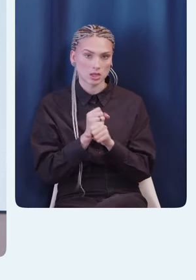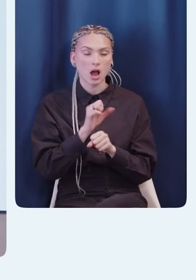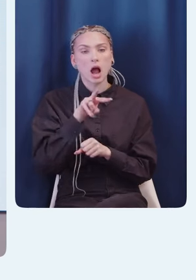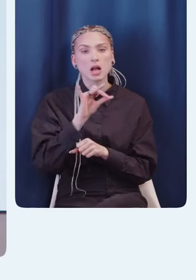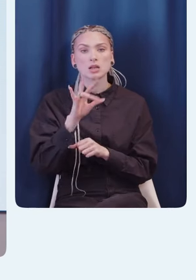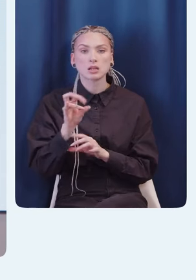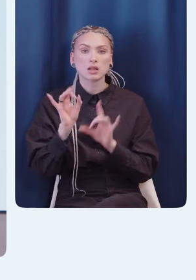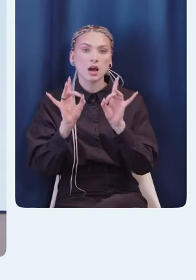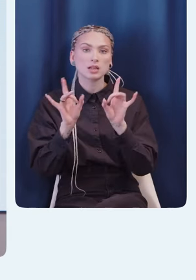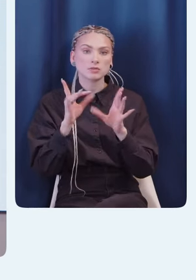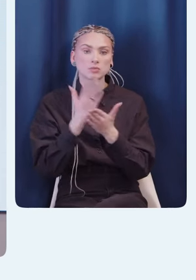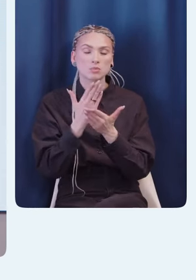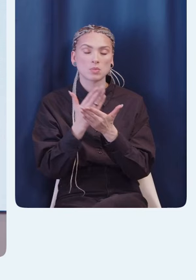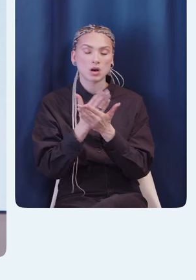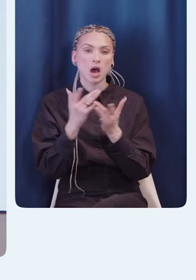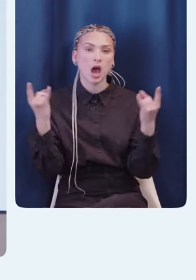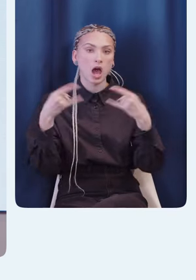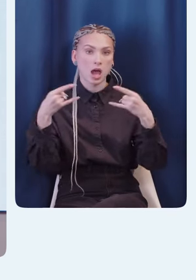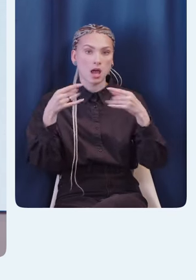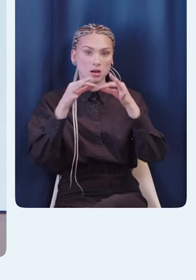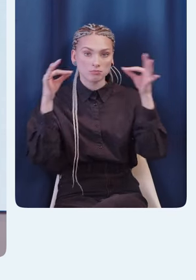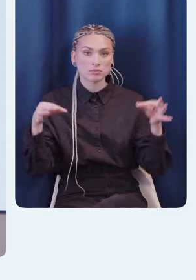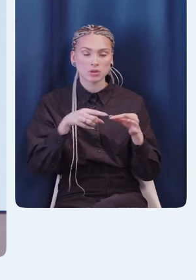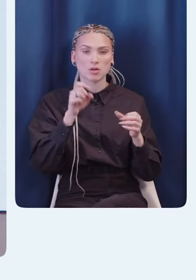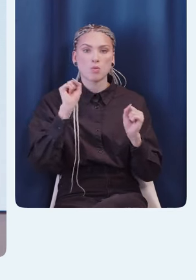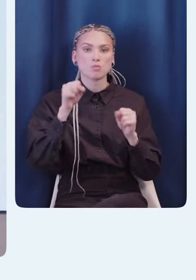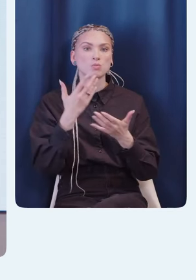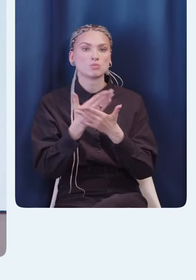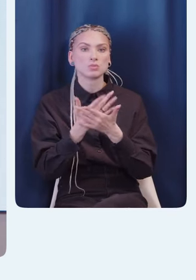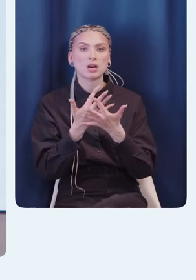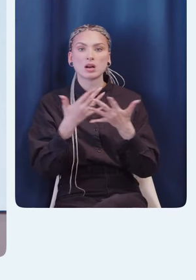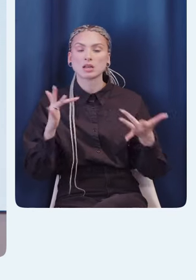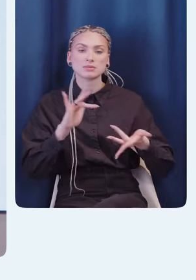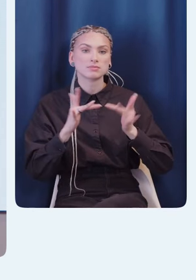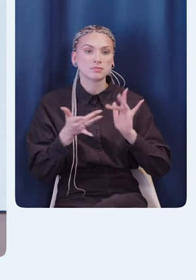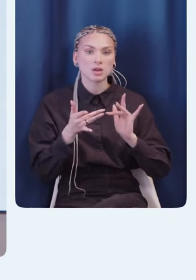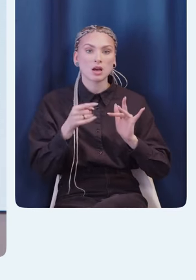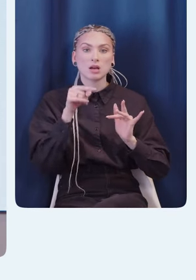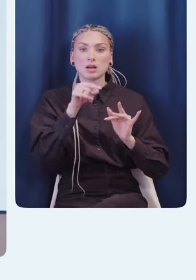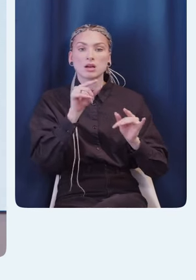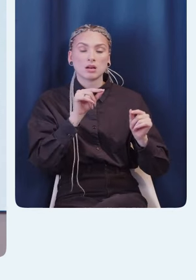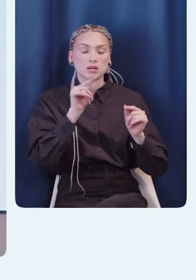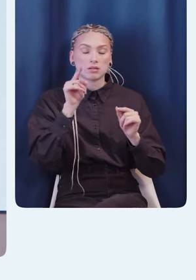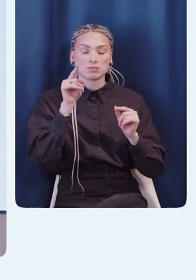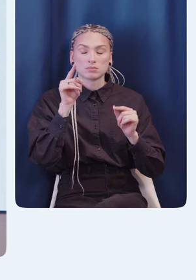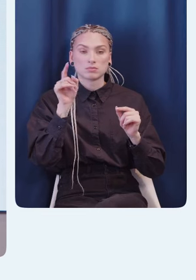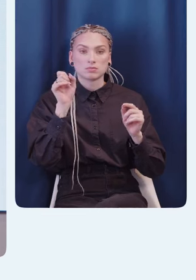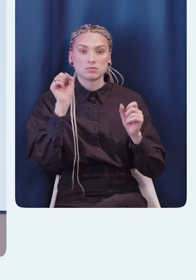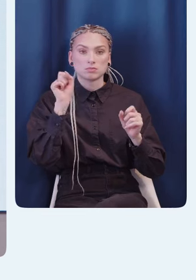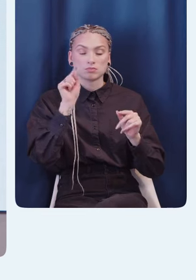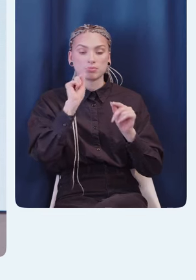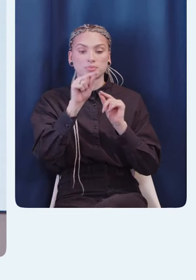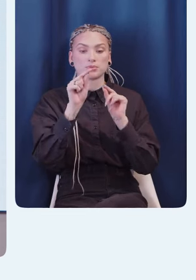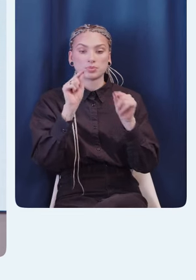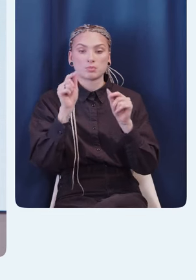что экран, допустим, с месседжами, он может превратиться в ад, потому что ваш курсор будет кликать, ну, чуть ли не по букве, да,